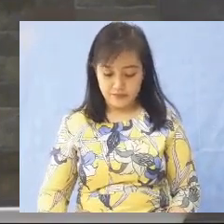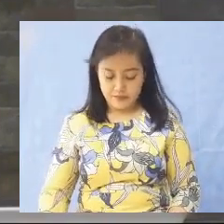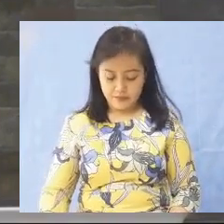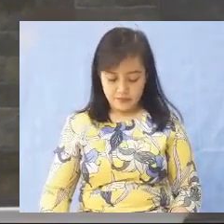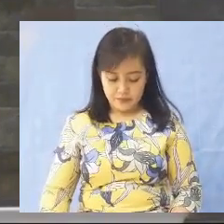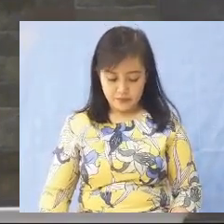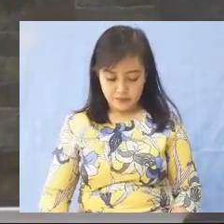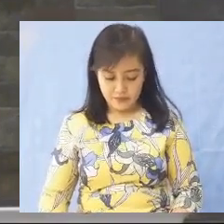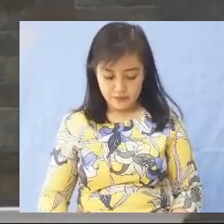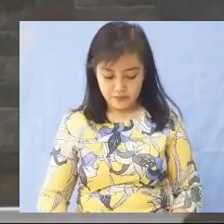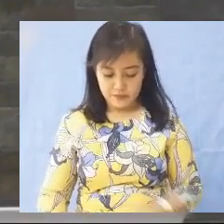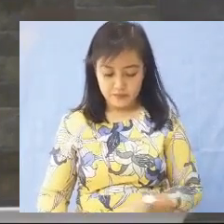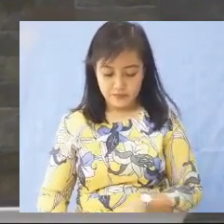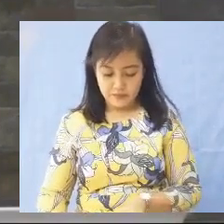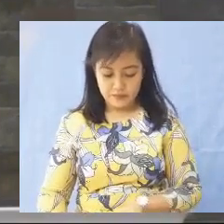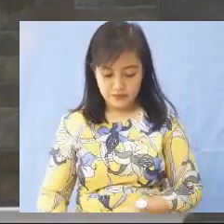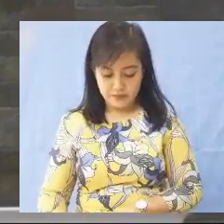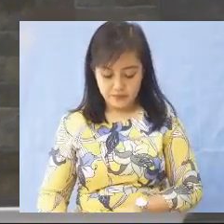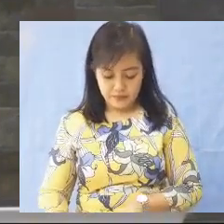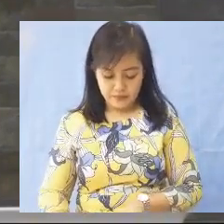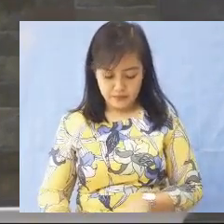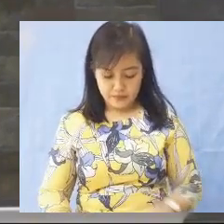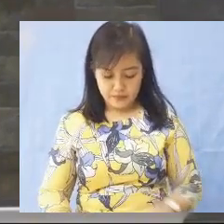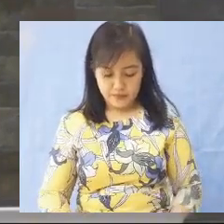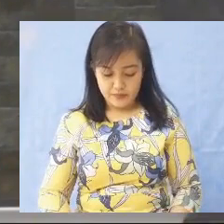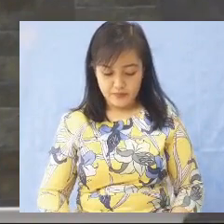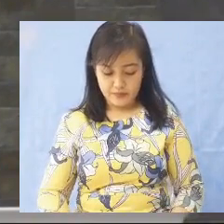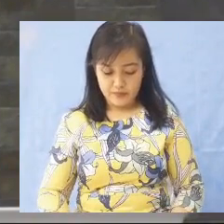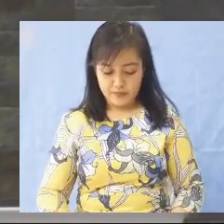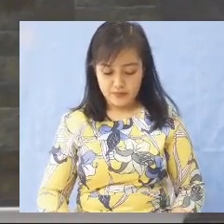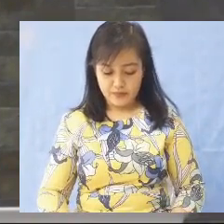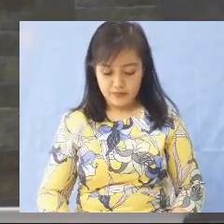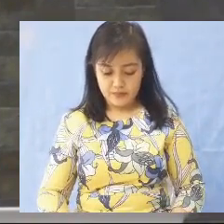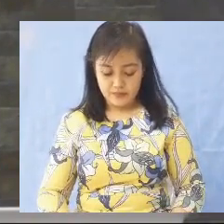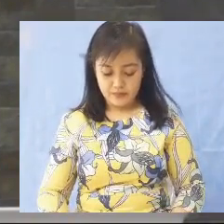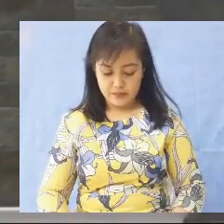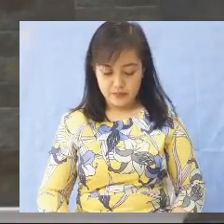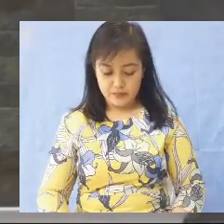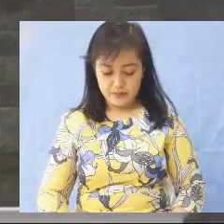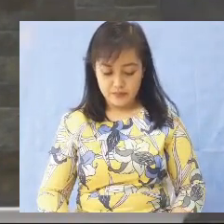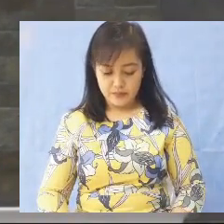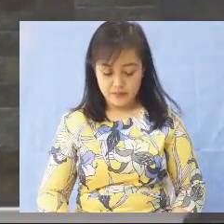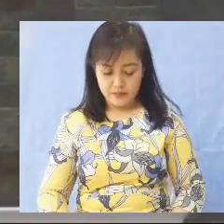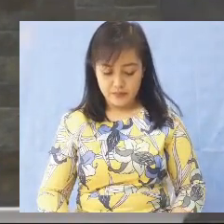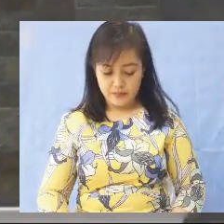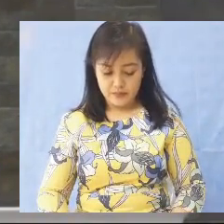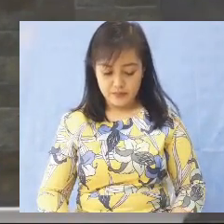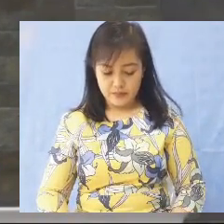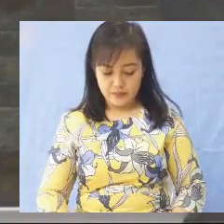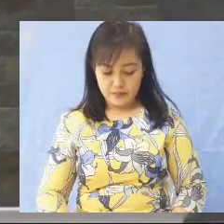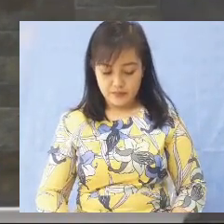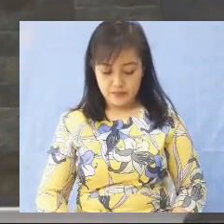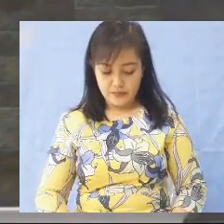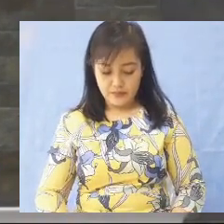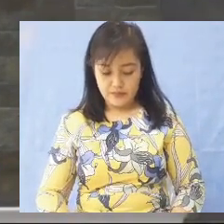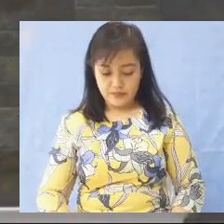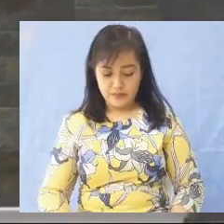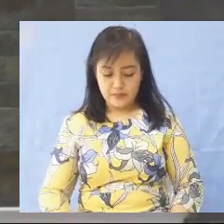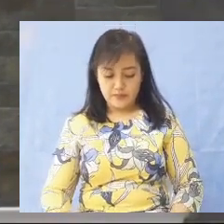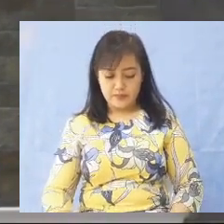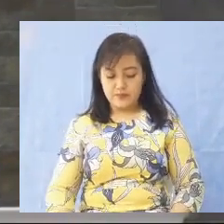Panginoon. Verse 39, sabi ng Bible, "But this spake he of the Spirit,